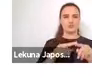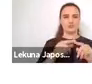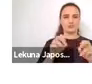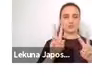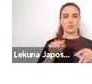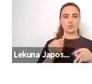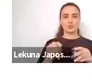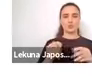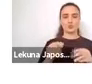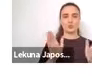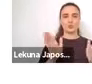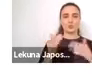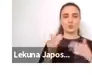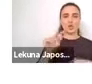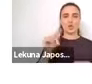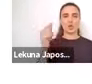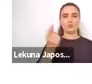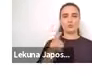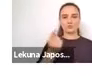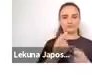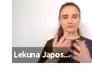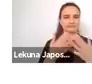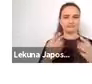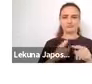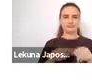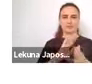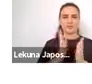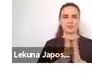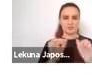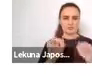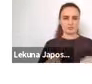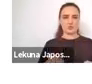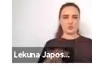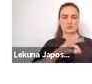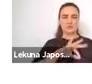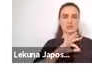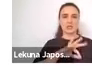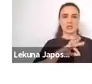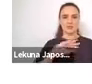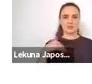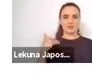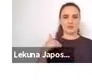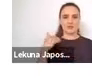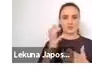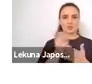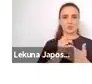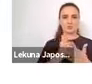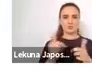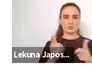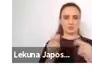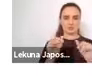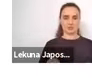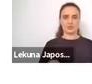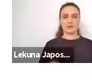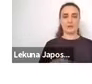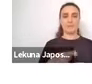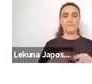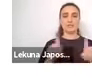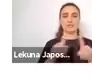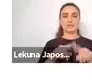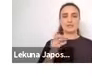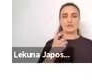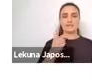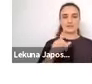რაღაც ლობიოს მარცვალი და ასე შემდეგ, აი ამ ყოველფრით სასარგებლო სახალისო რესურსების მომზადება. და ასევე კიდე